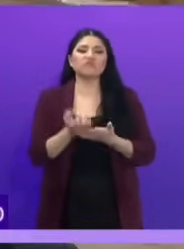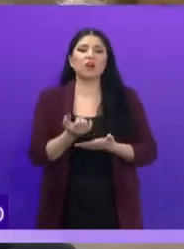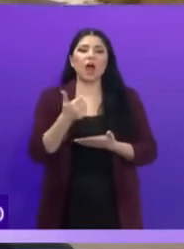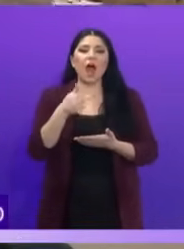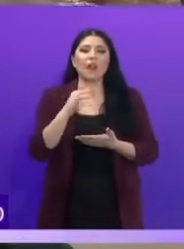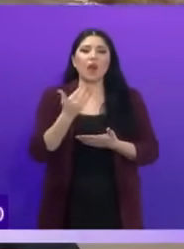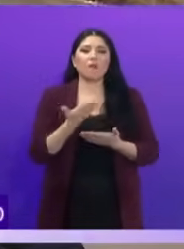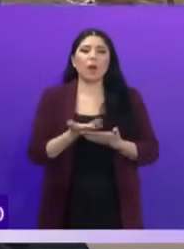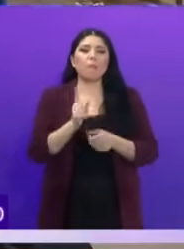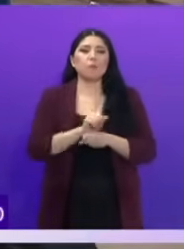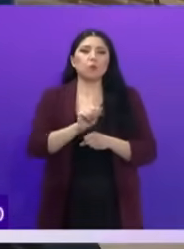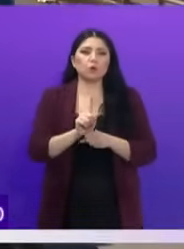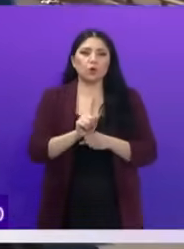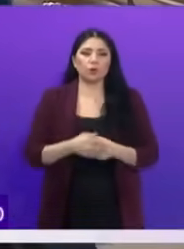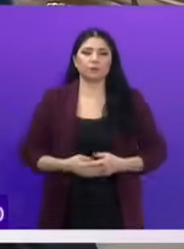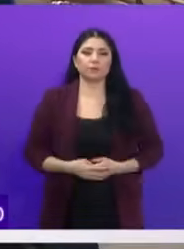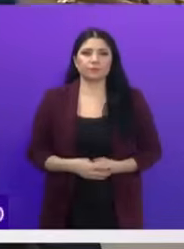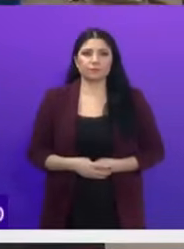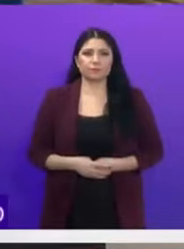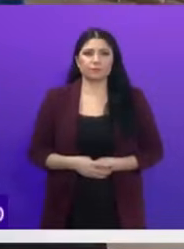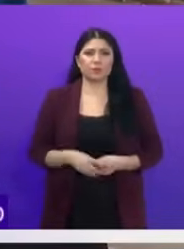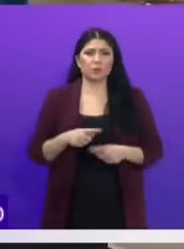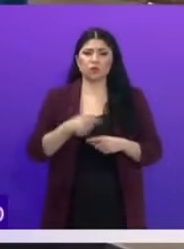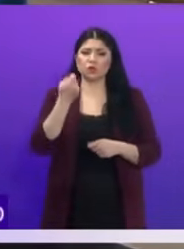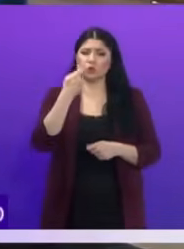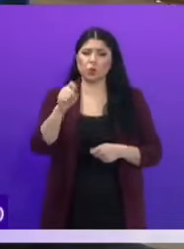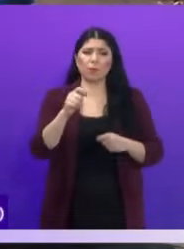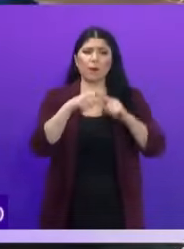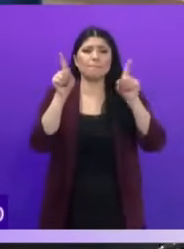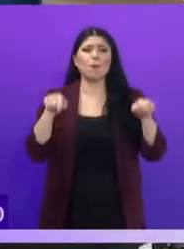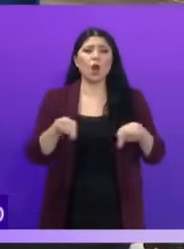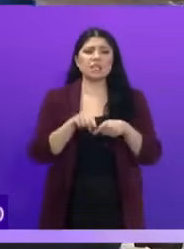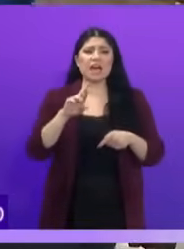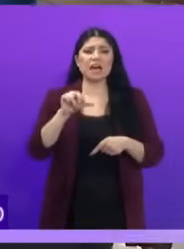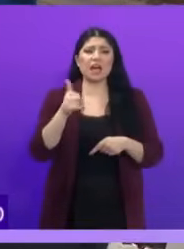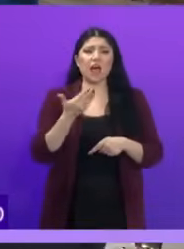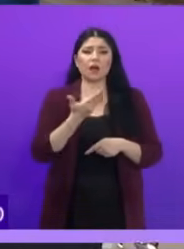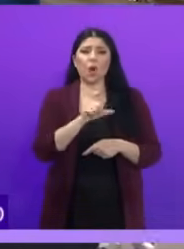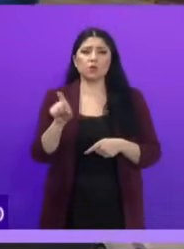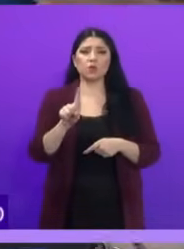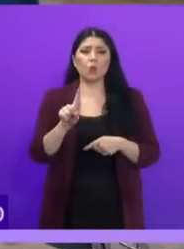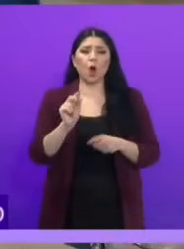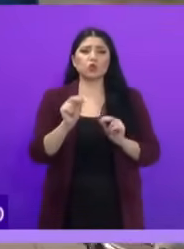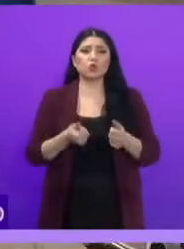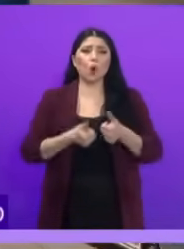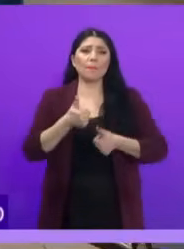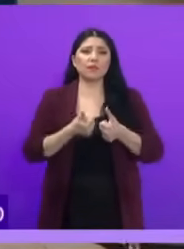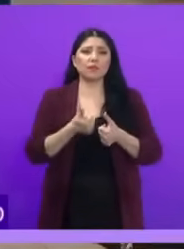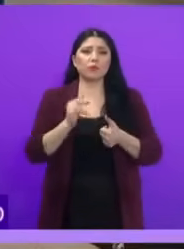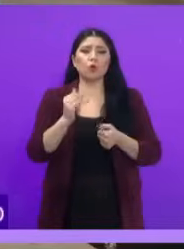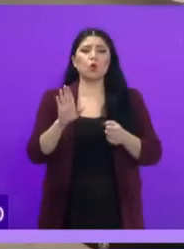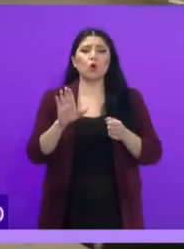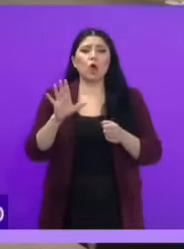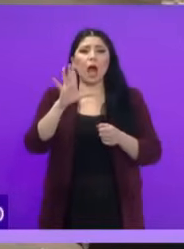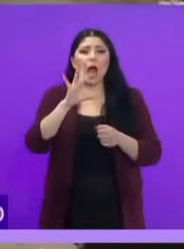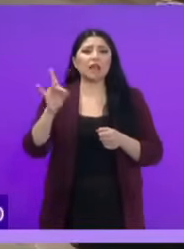risc fiscal, de prețurile exorbitante ale polițelor RCA pentru camioane, care îi face necompetitiv în raport cu omologilor din